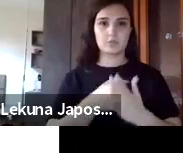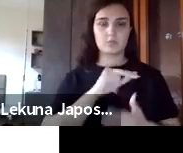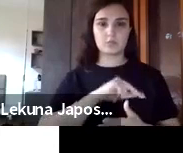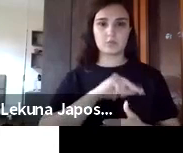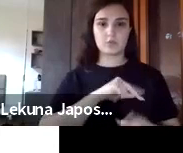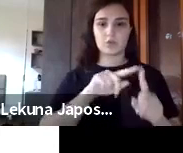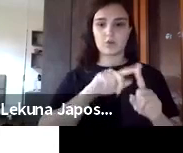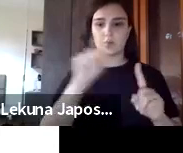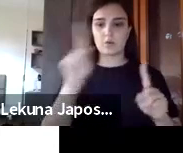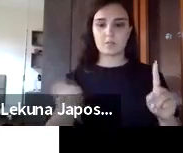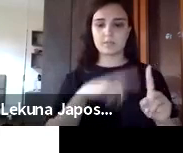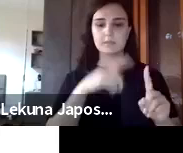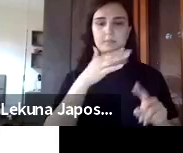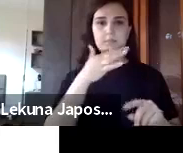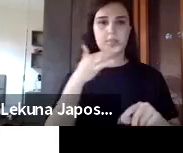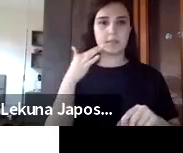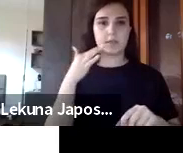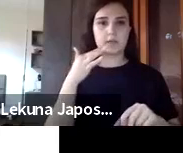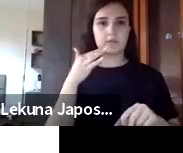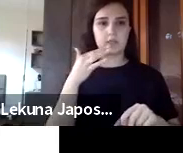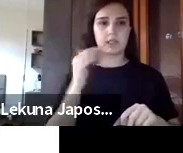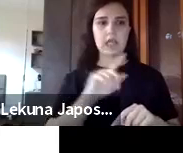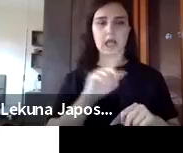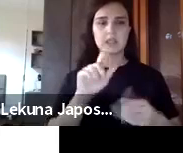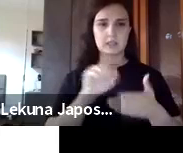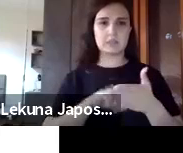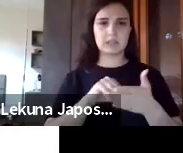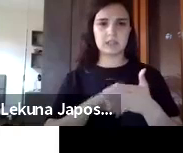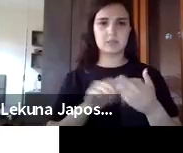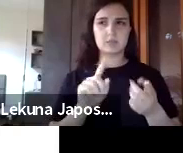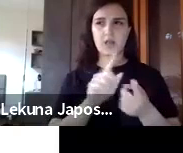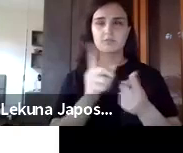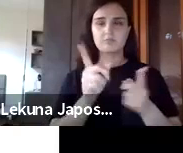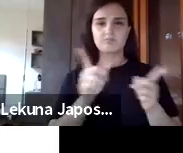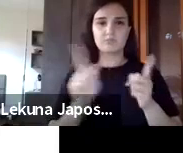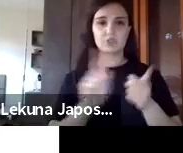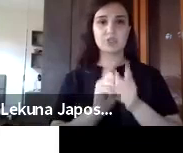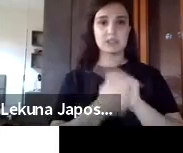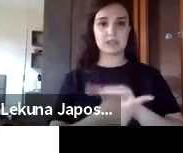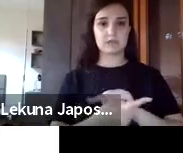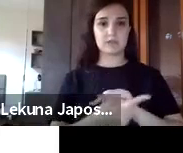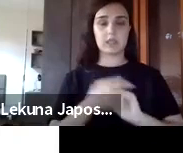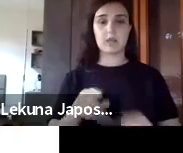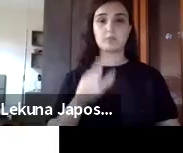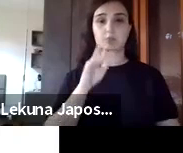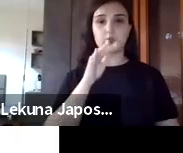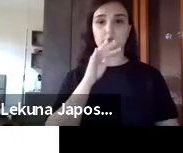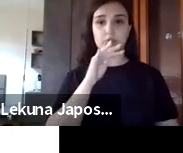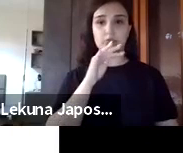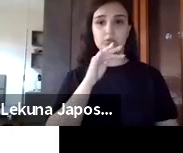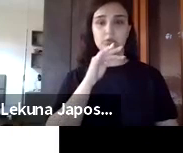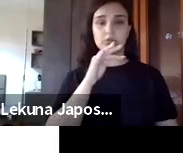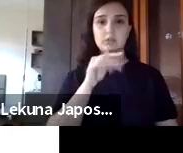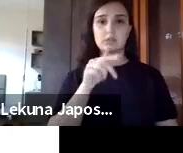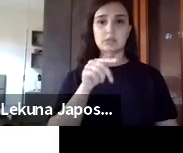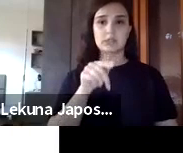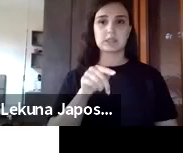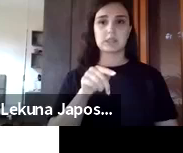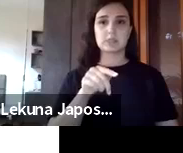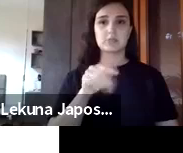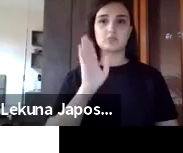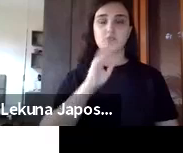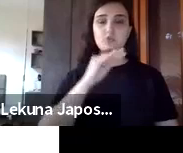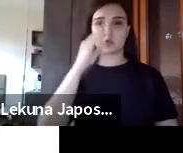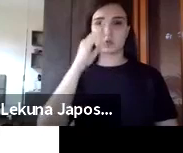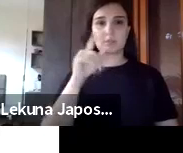ძალიან ბევრი გარემო ფაქტორი შეიცვალა, რის ფონზეც ეს ერთი რომ არც შემშობლებს